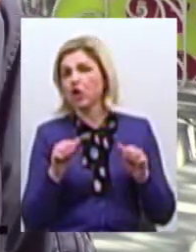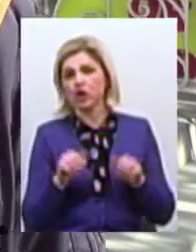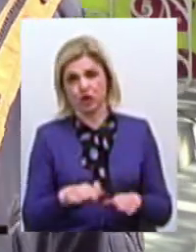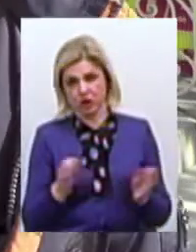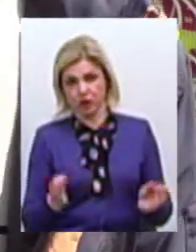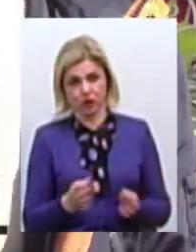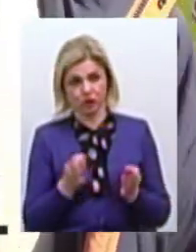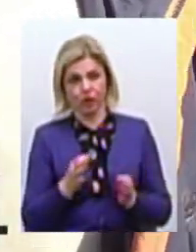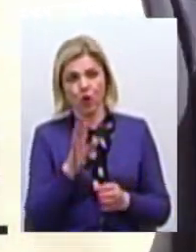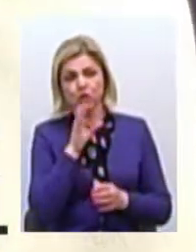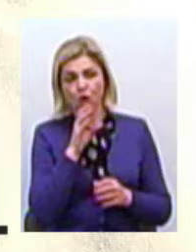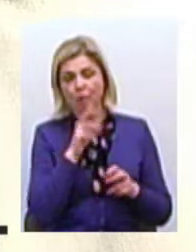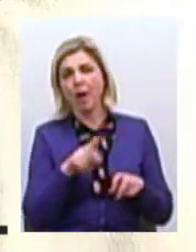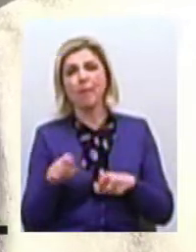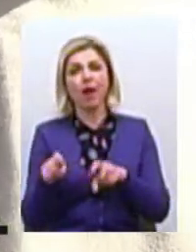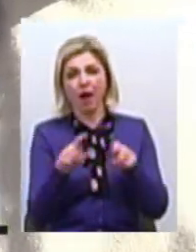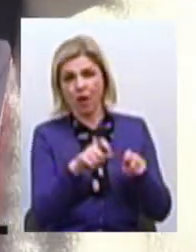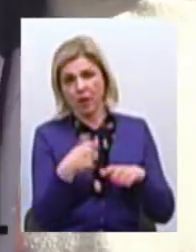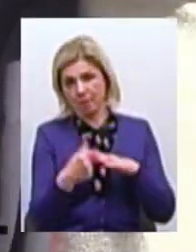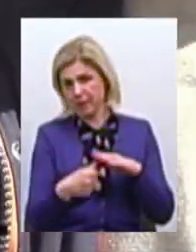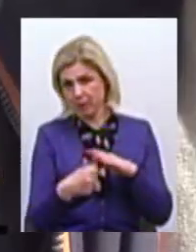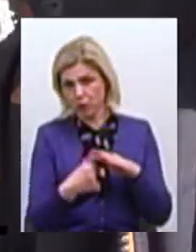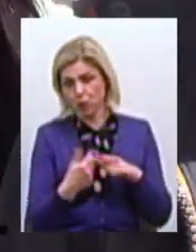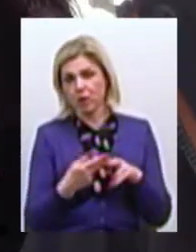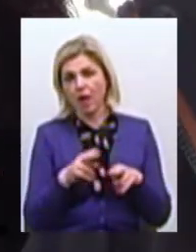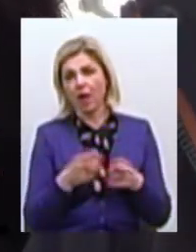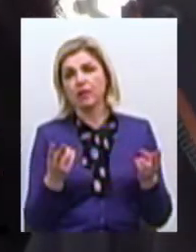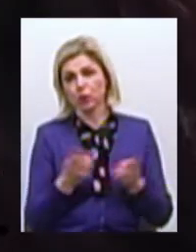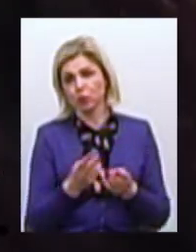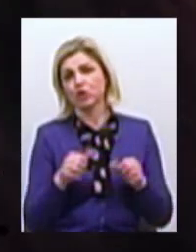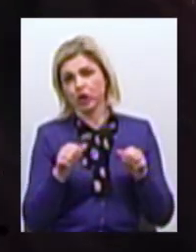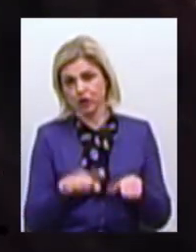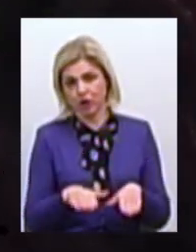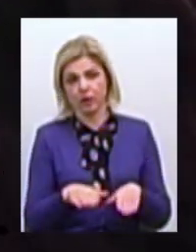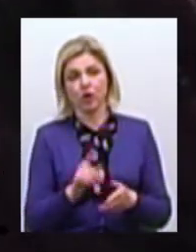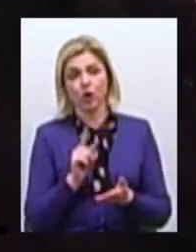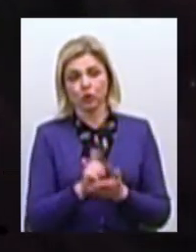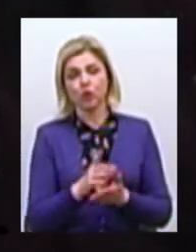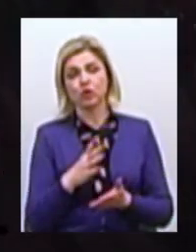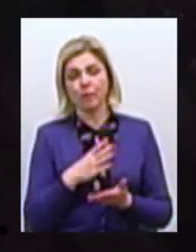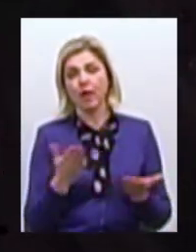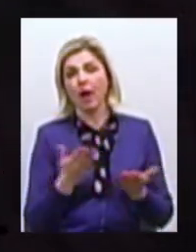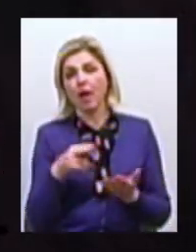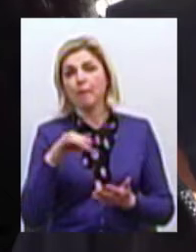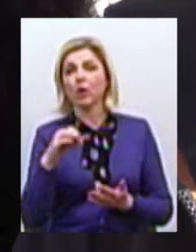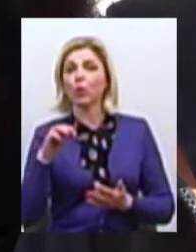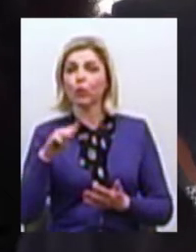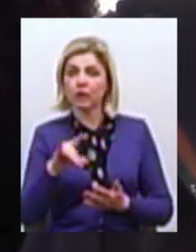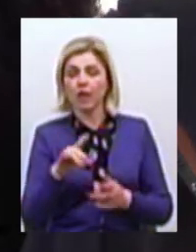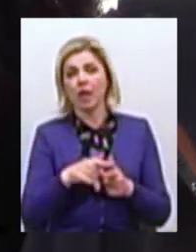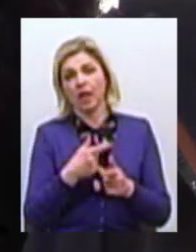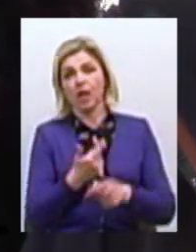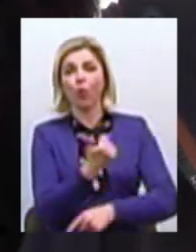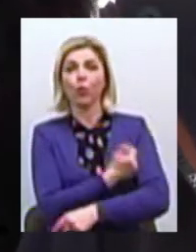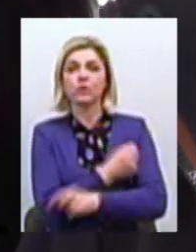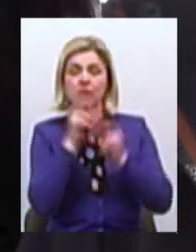не решается. Собаки бегают беспризорно. Это нужно как-то решать. Должны, значит, быть какие-то приюты или усыплять их, потому